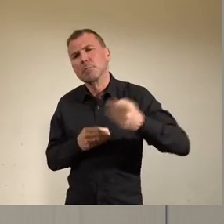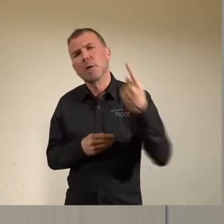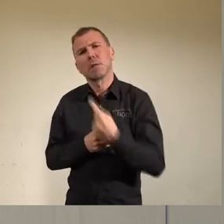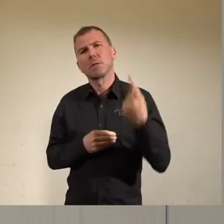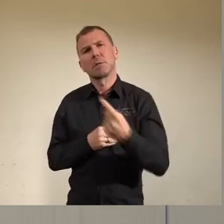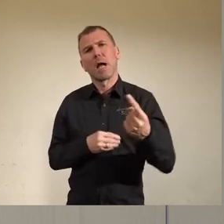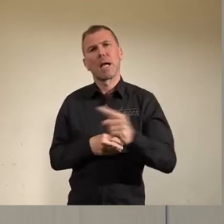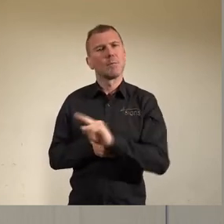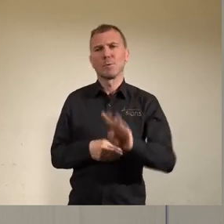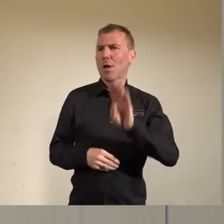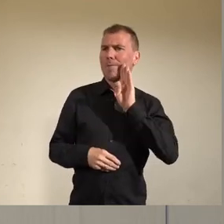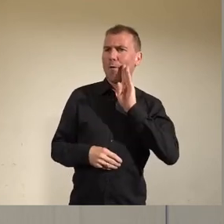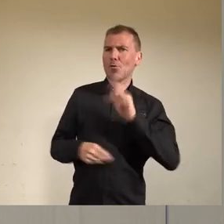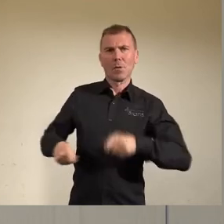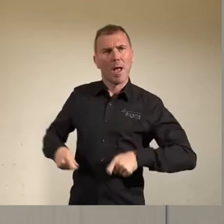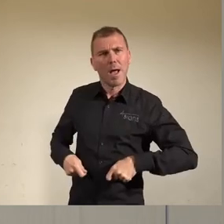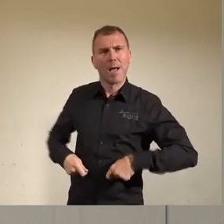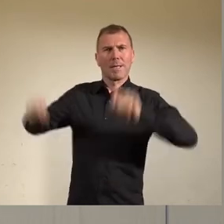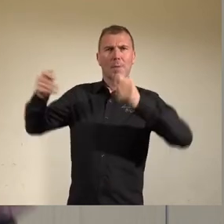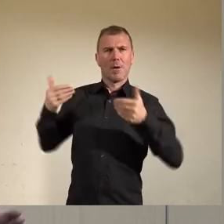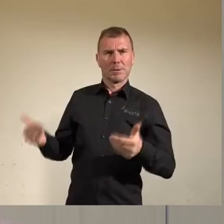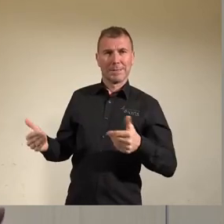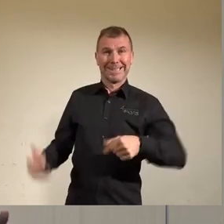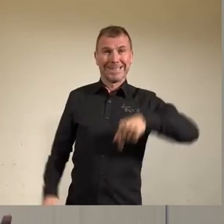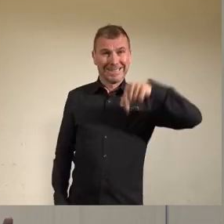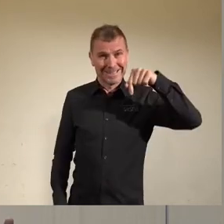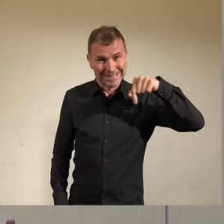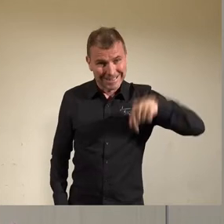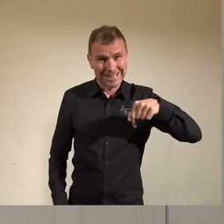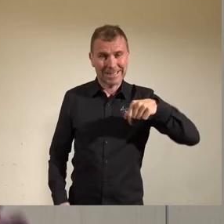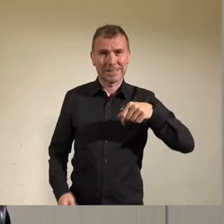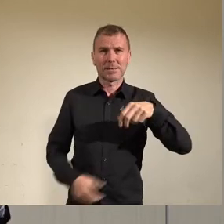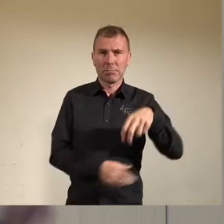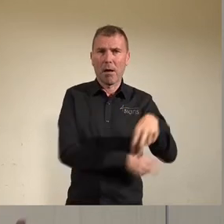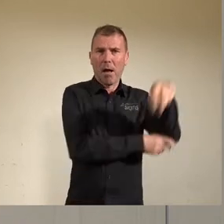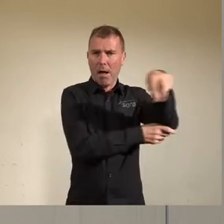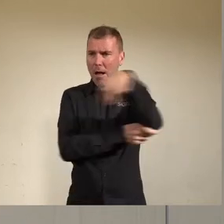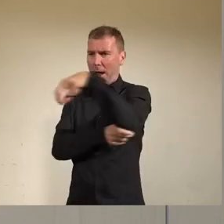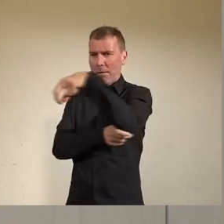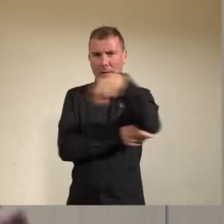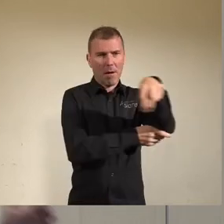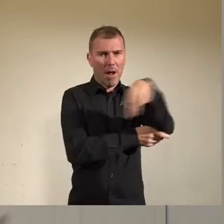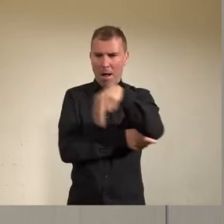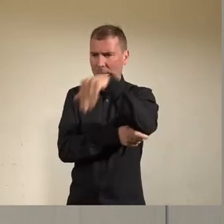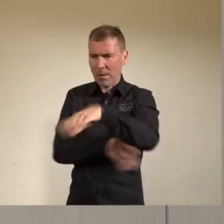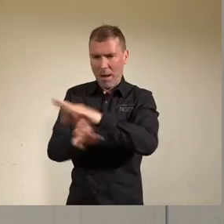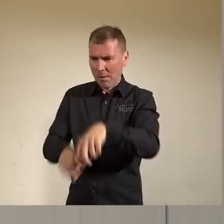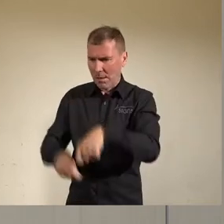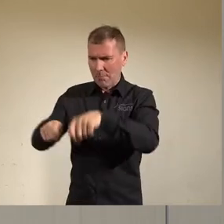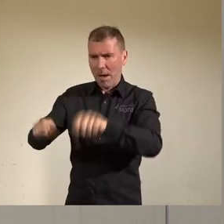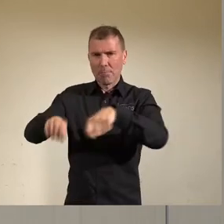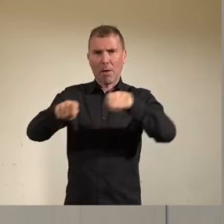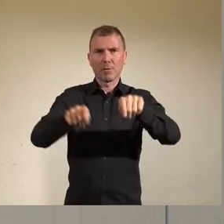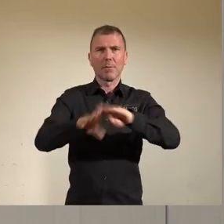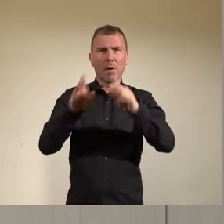notwendigen Wohnungen entstanden sind. Und jetzt haben sich die Kräne gedreht. Sie drehen sich weiter. Die ersten Häuser